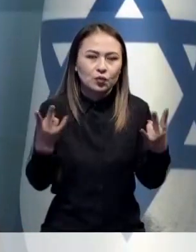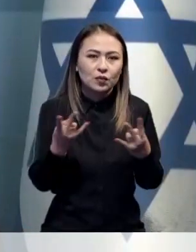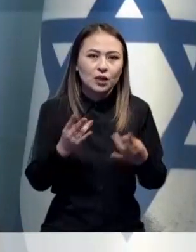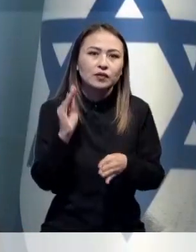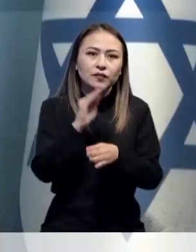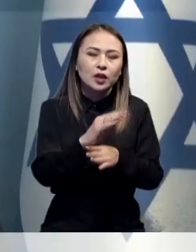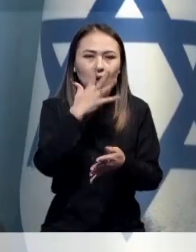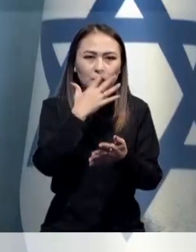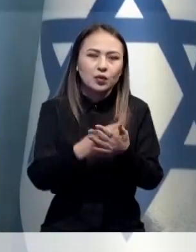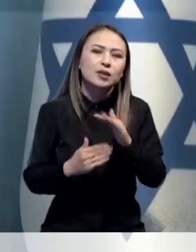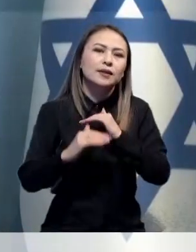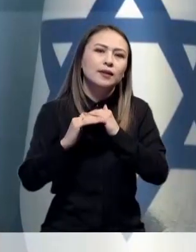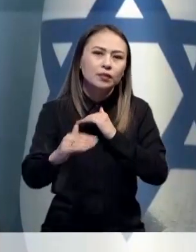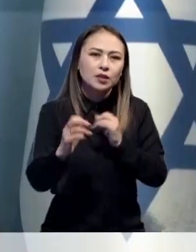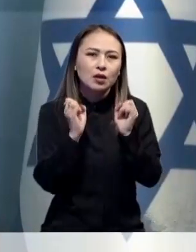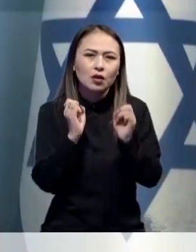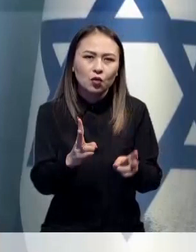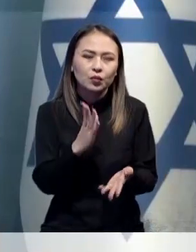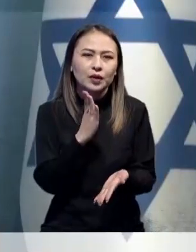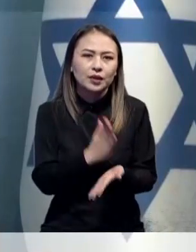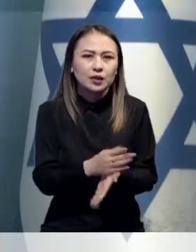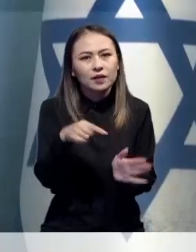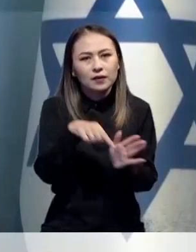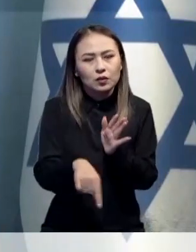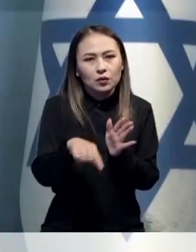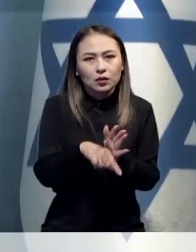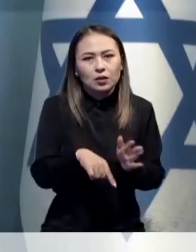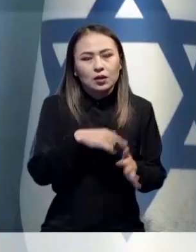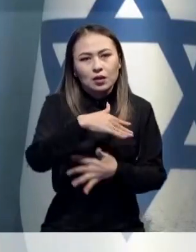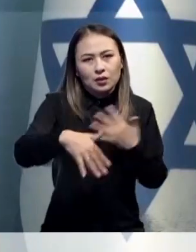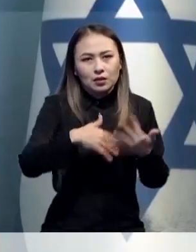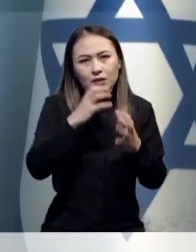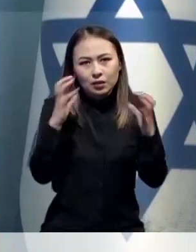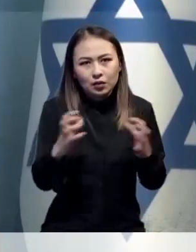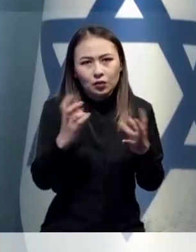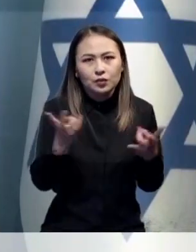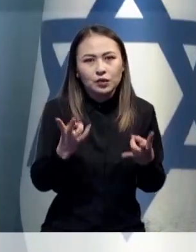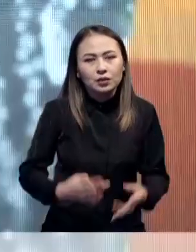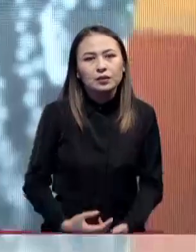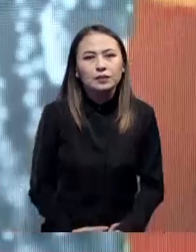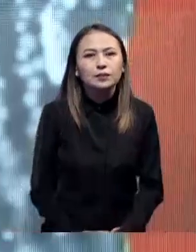Біз өз елімізді сыртқы қауіп-қатер мен ішкі араздықтан сақтап қалуымыз керек.